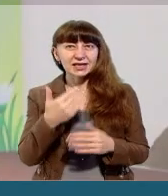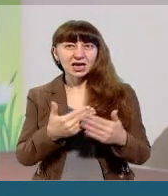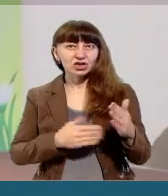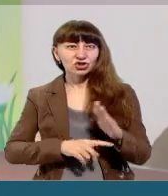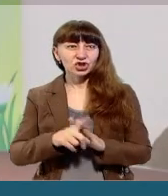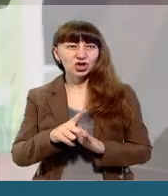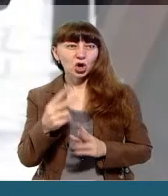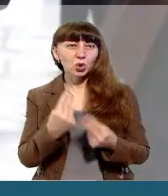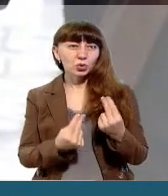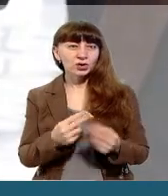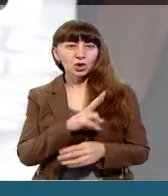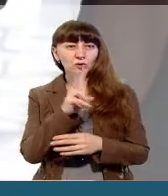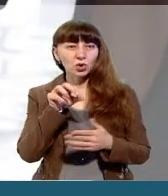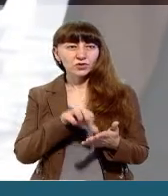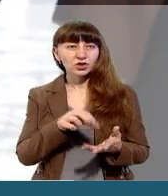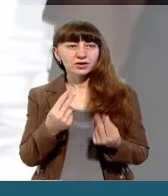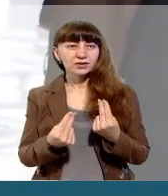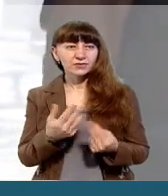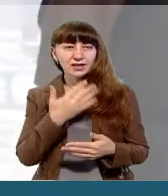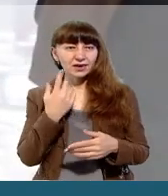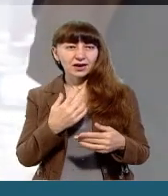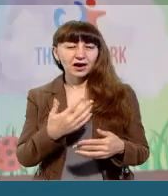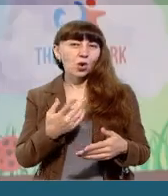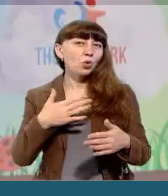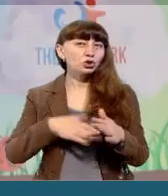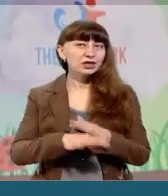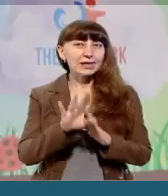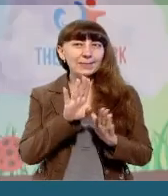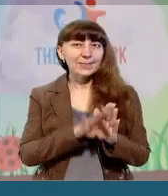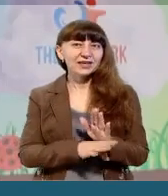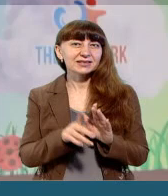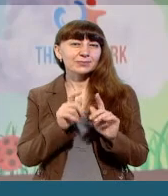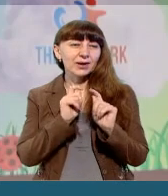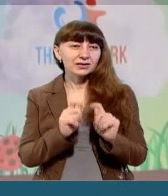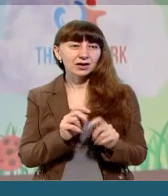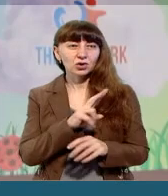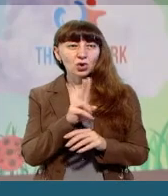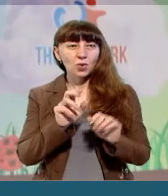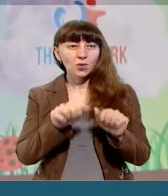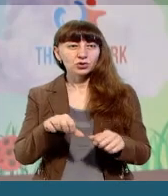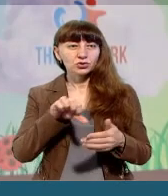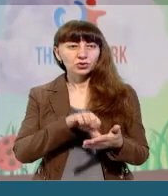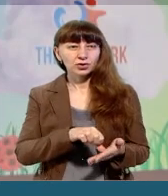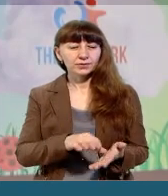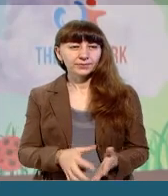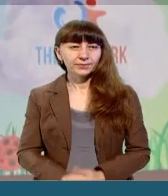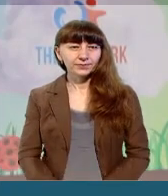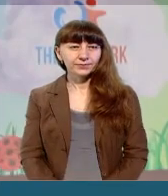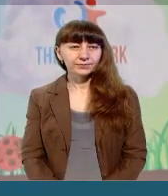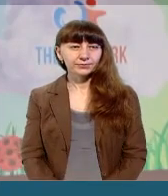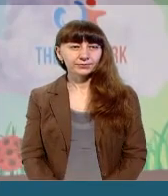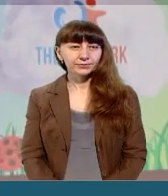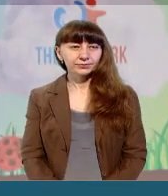начала розыгрыша те кто участвовал в игре не вернулись без призов кто может принимать участие в пилотном